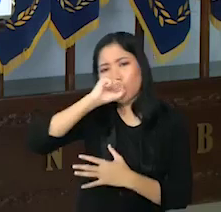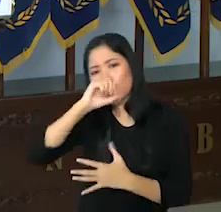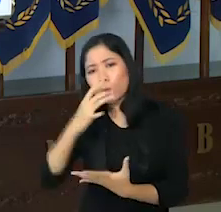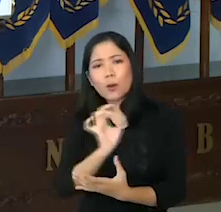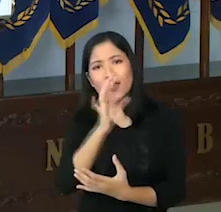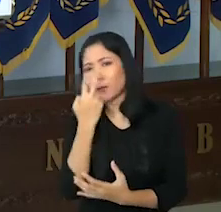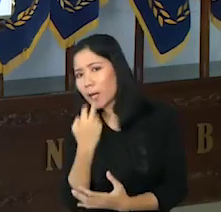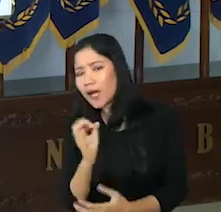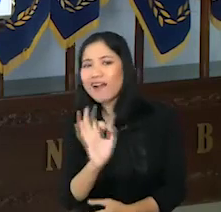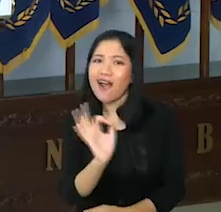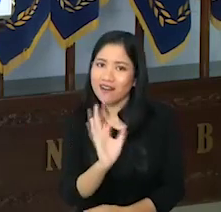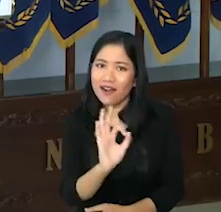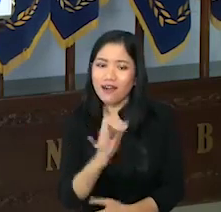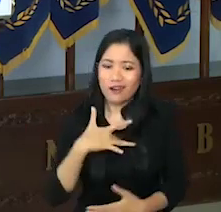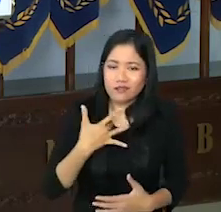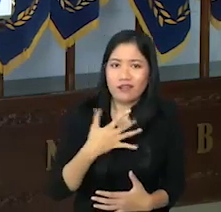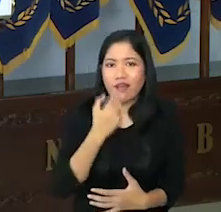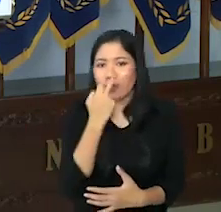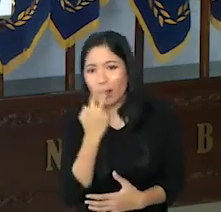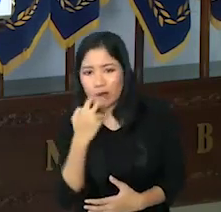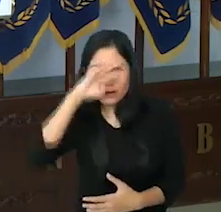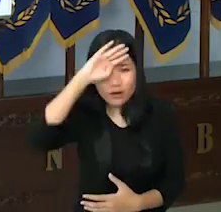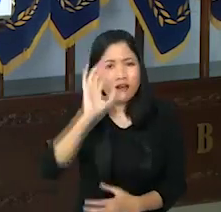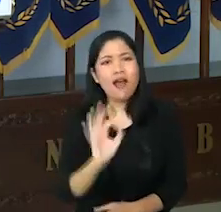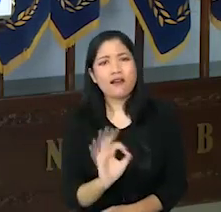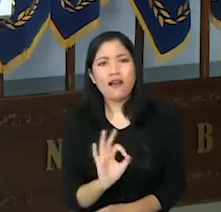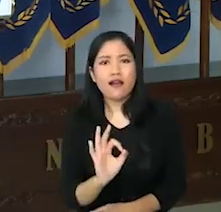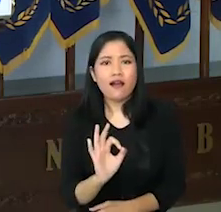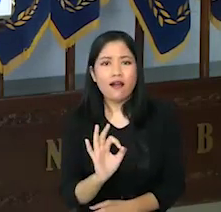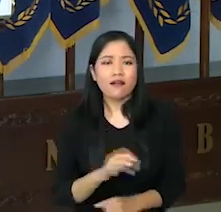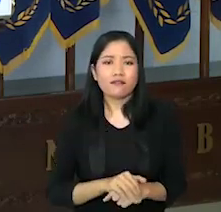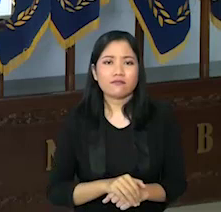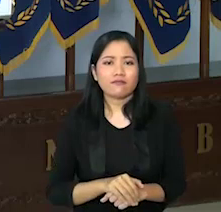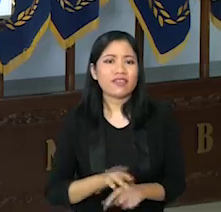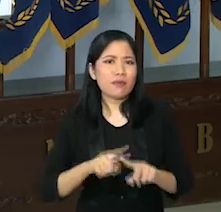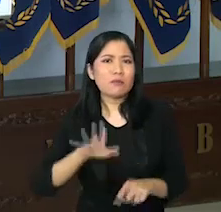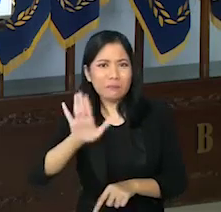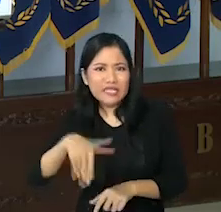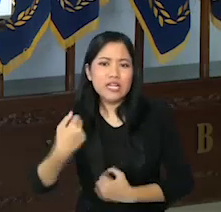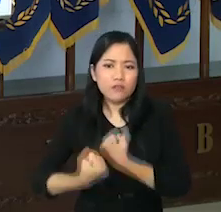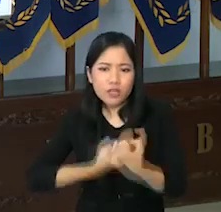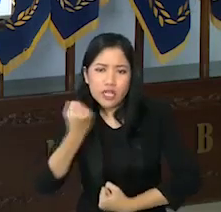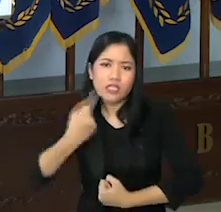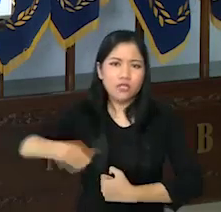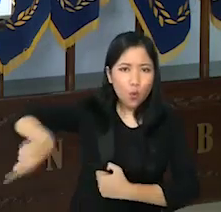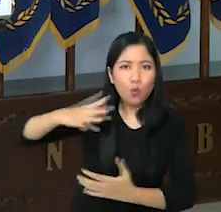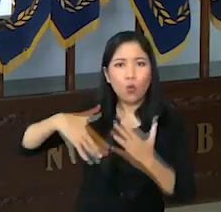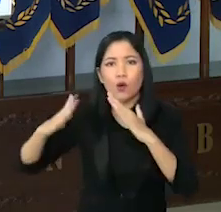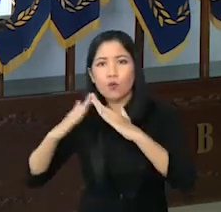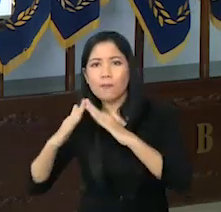dirasakan tidak ada gejala Hai yang masih berada ditengah-tengah kita Hai dan